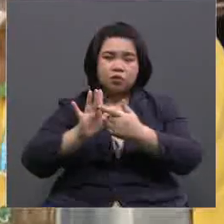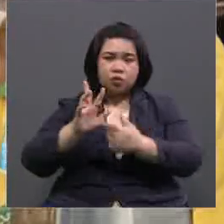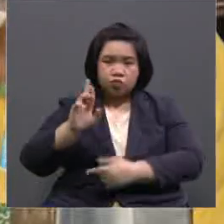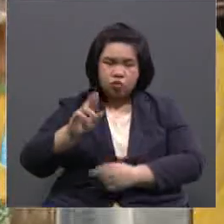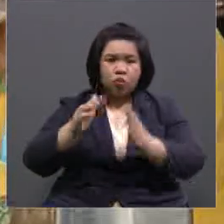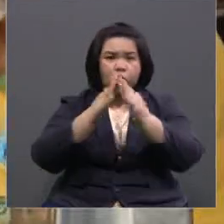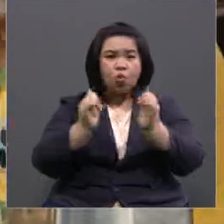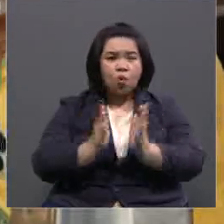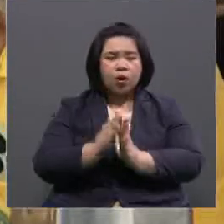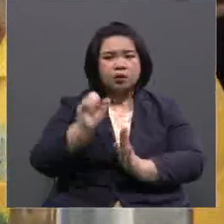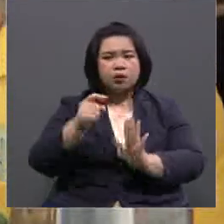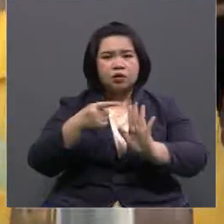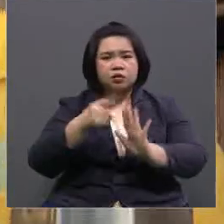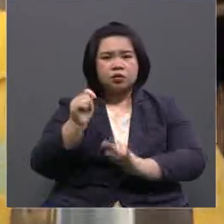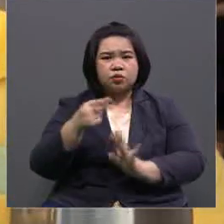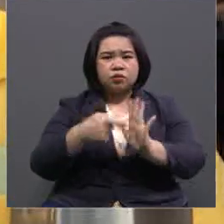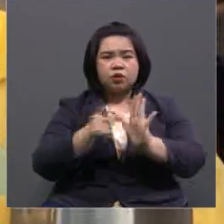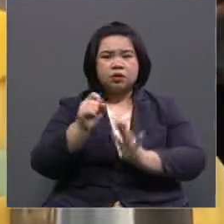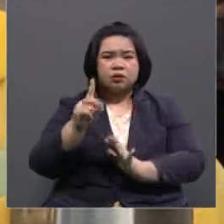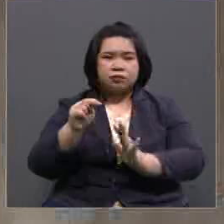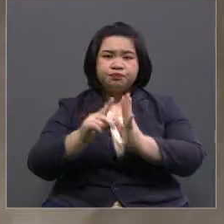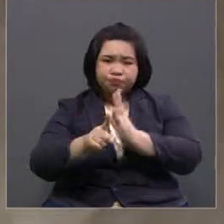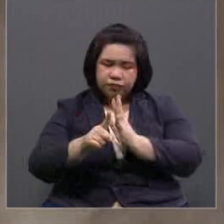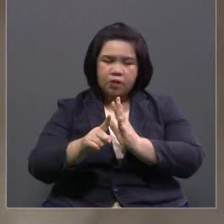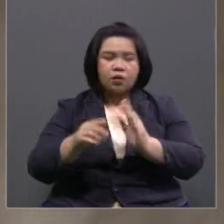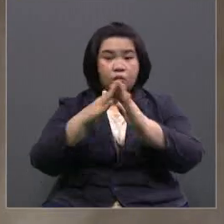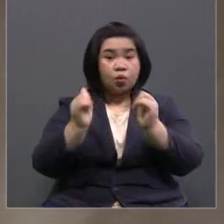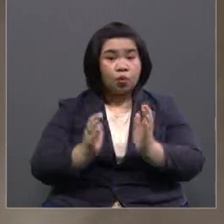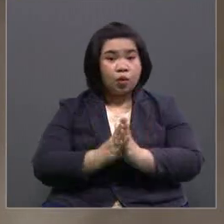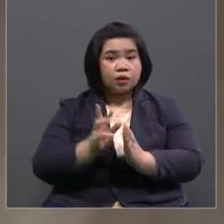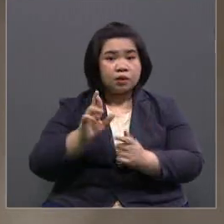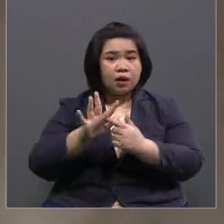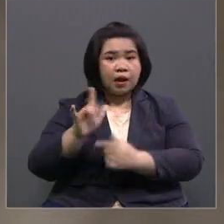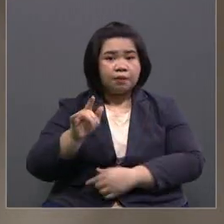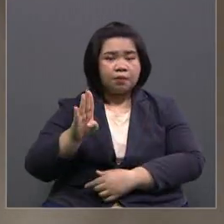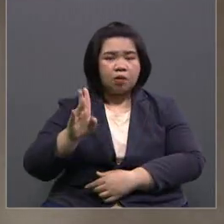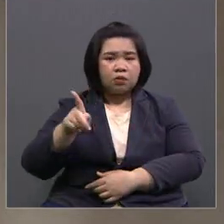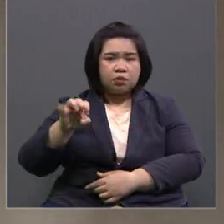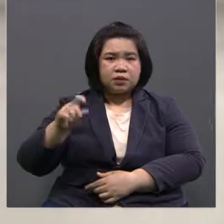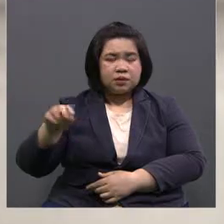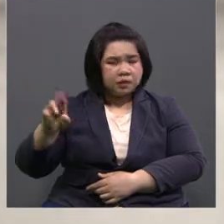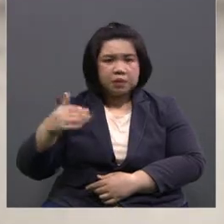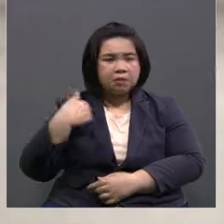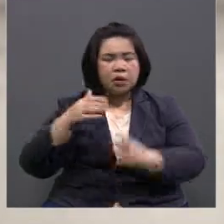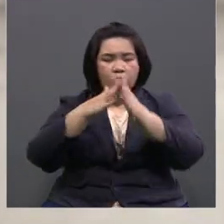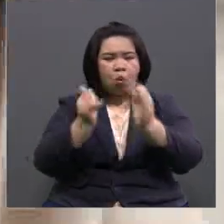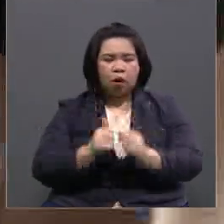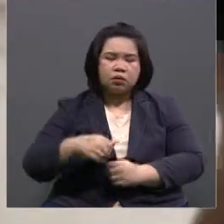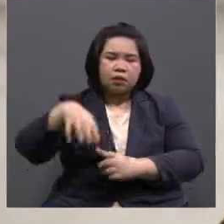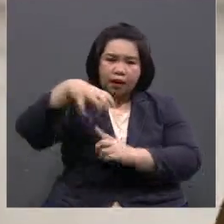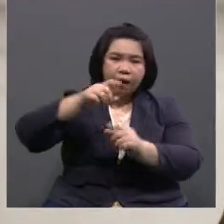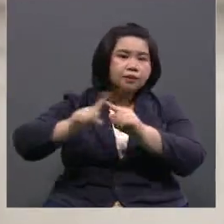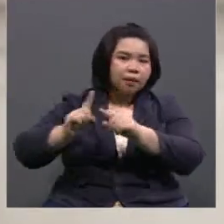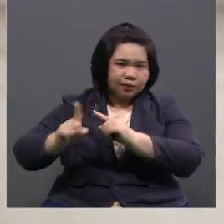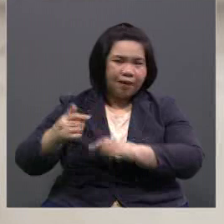ศน์วัดอรุณวัดเบญจมบพิตรวัดราชนดารามอันนี้ก็เป็นอีกหนึ่งวัดที่สวยมากนะคะแล้วก็มีวัดระฆังโคสิตารามด้วย